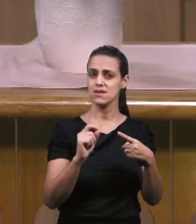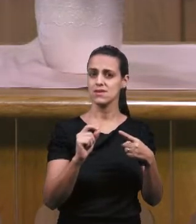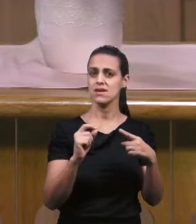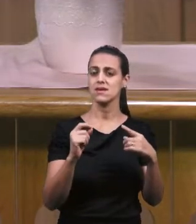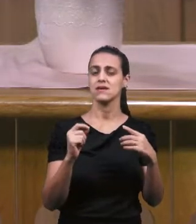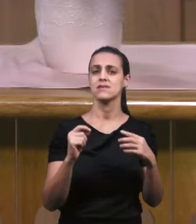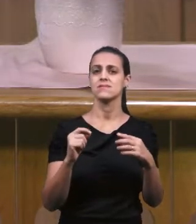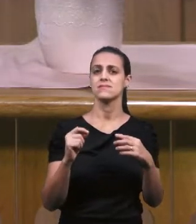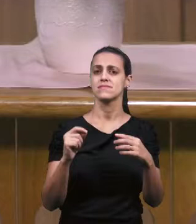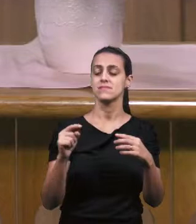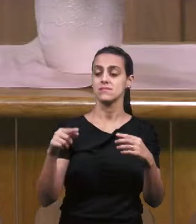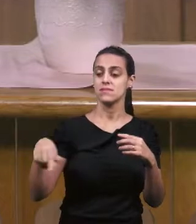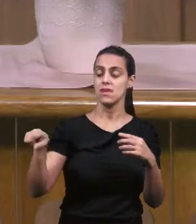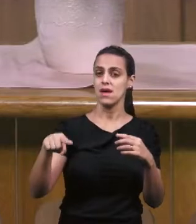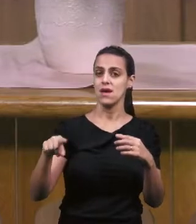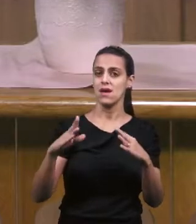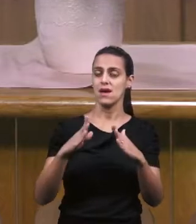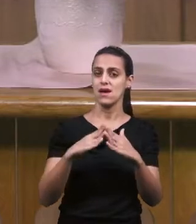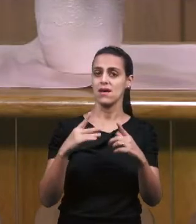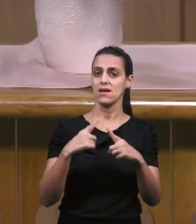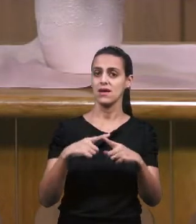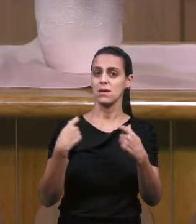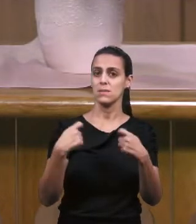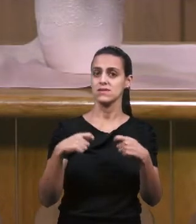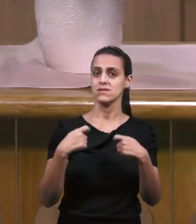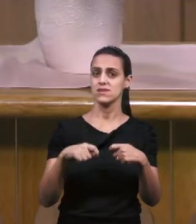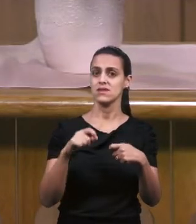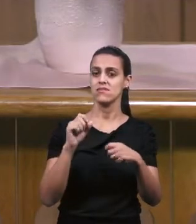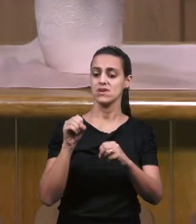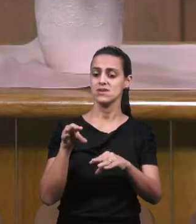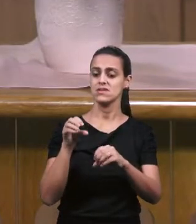devrait baser ses enseignements